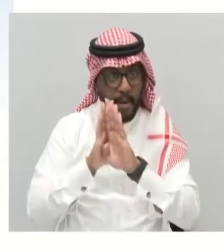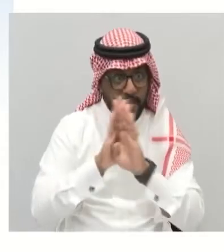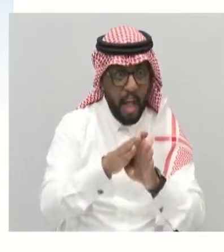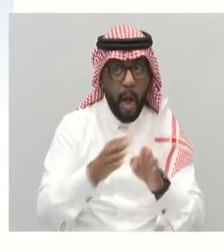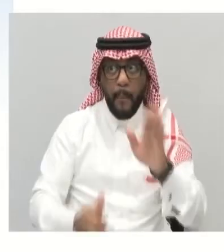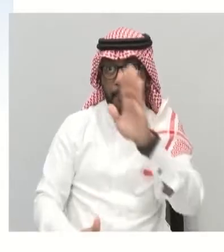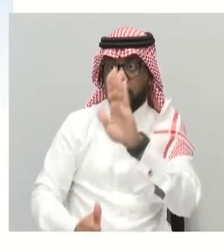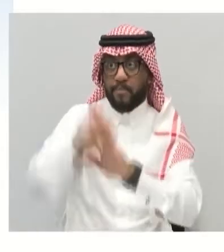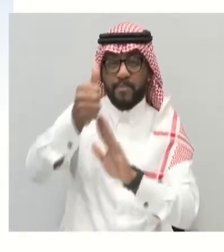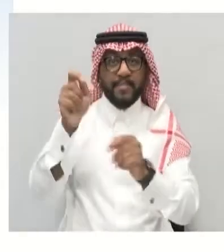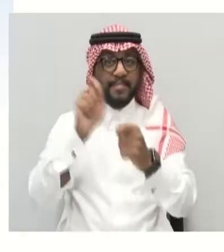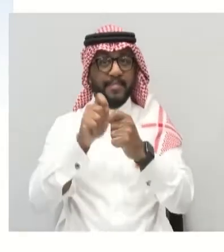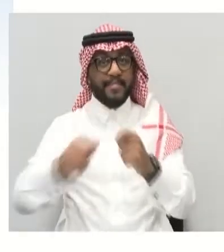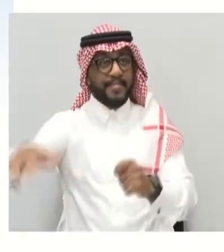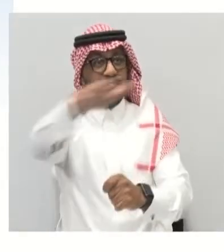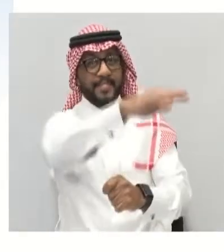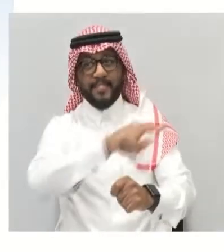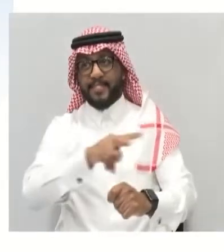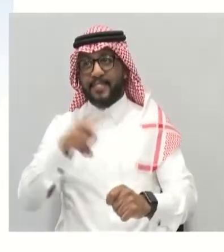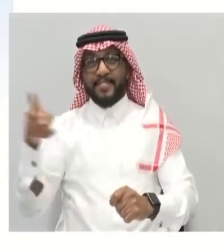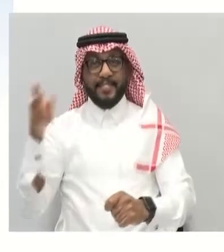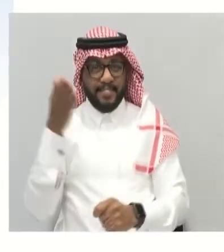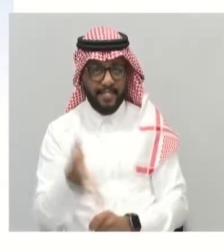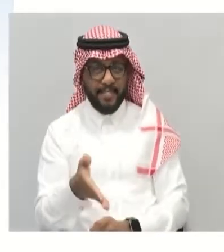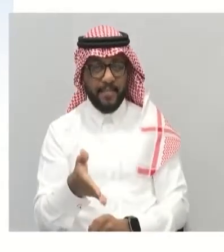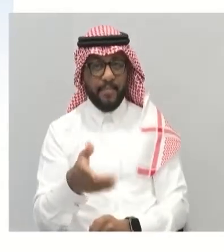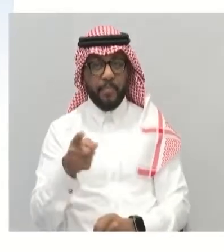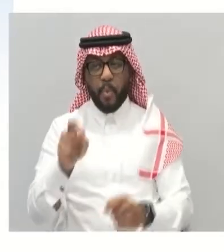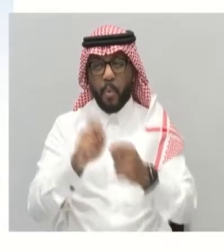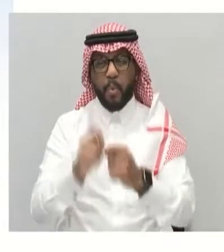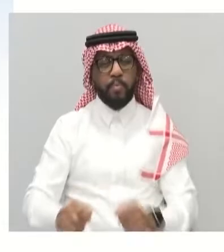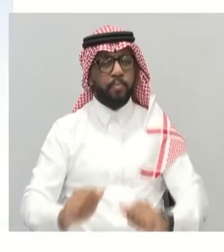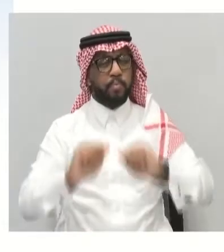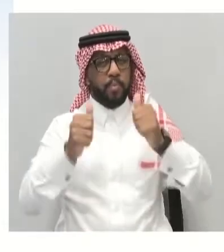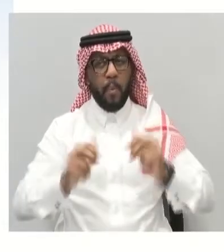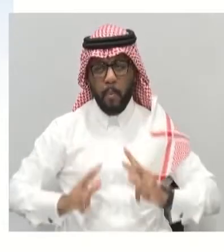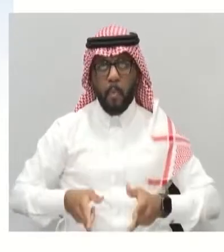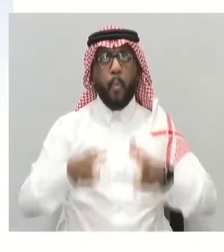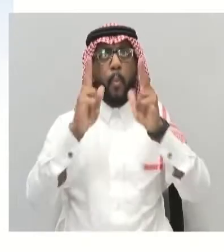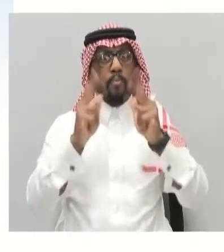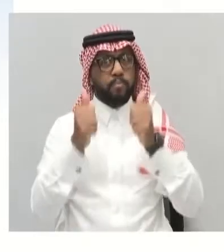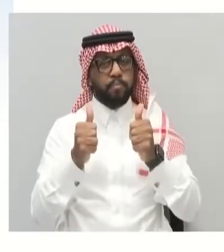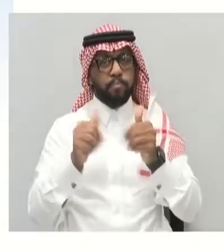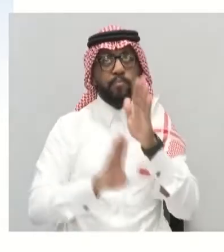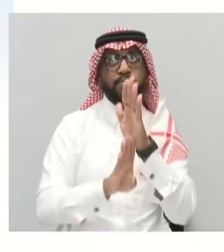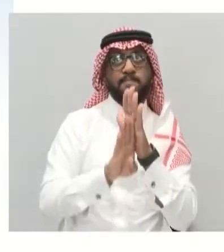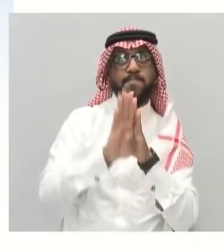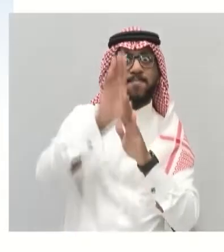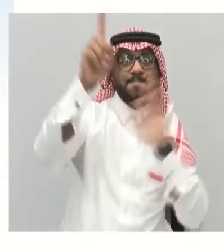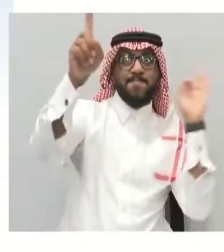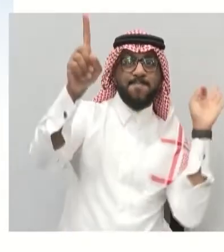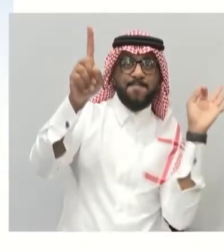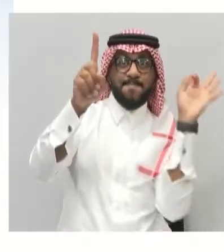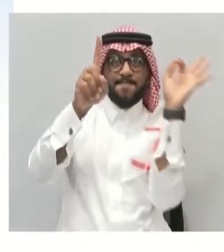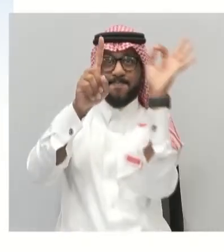تقدم الصناعه في المجالات كافه وتاتي هذه الانجازات ملبيه متطلبات رؤيه المملكه